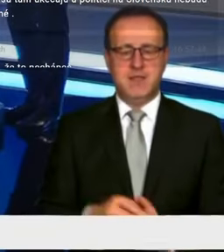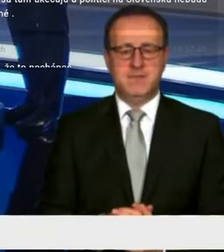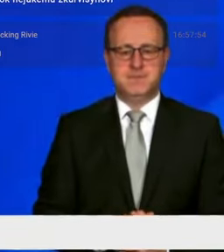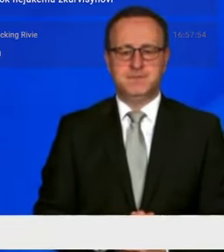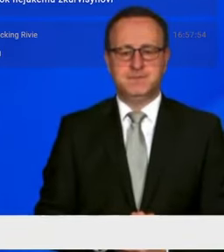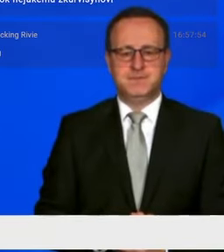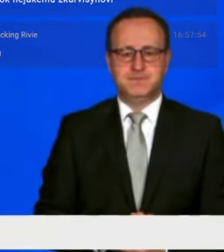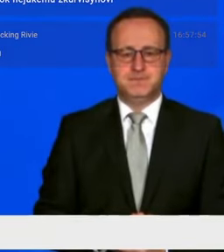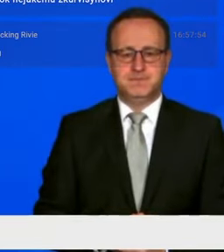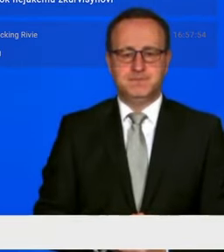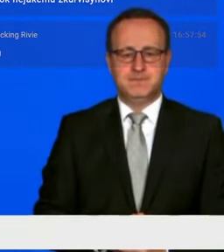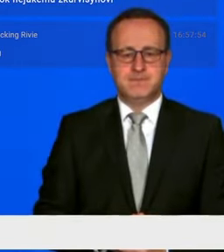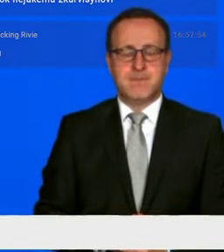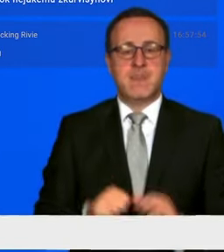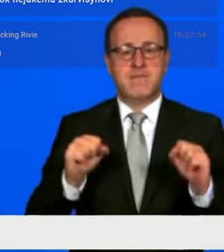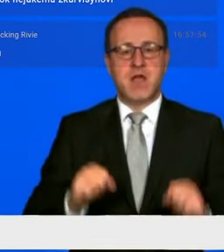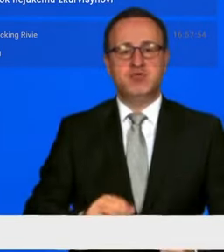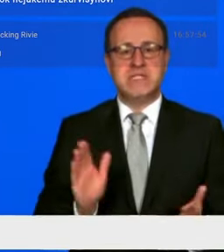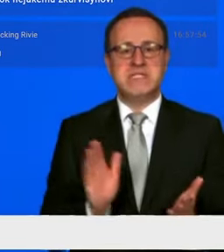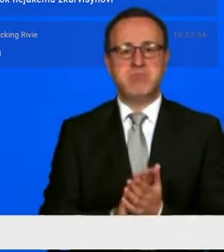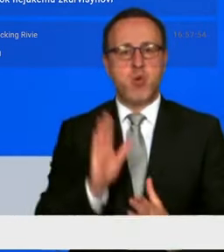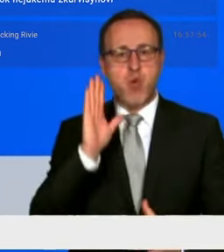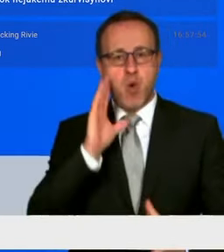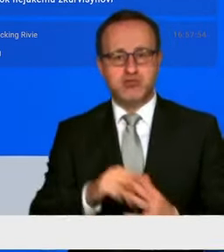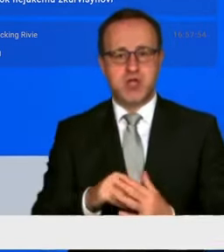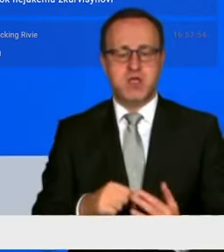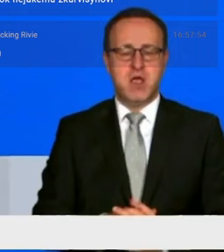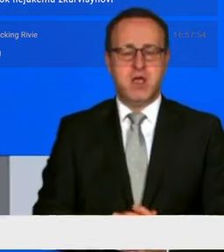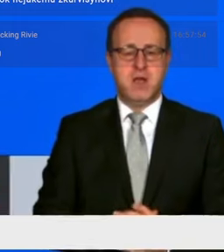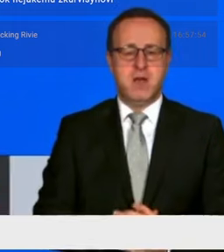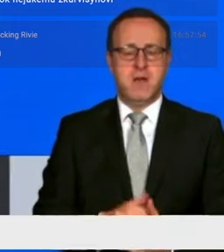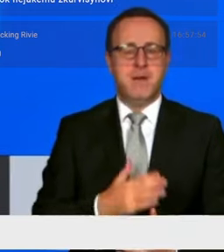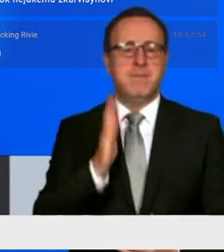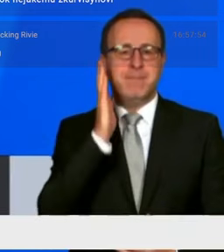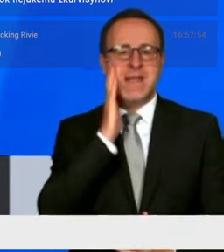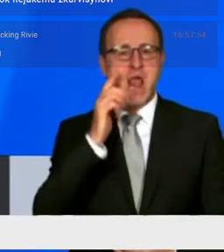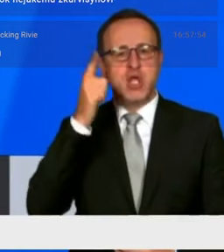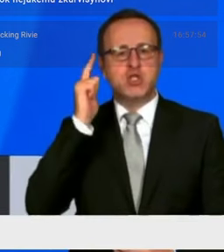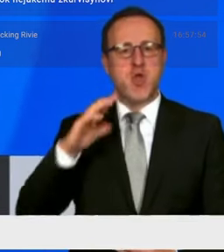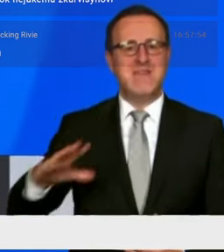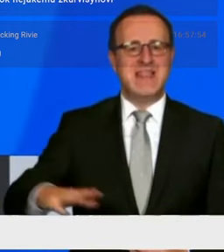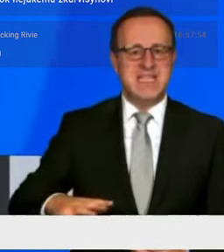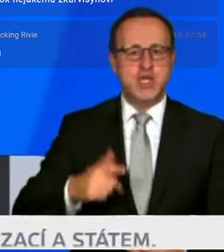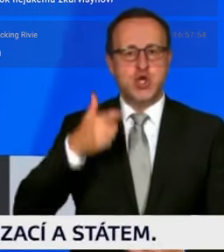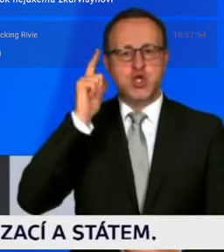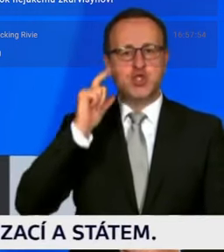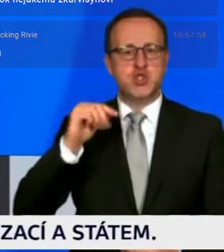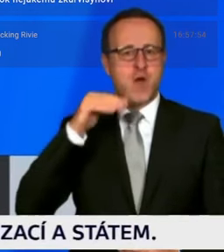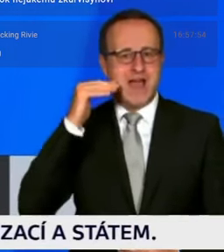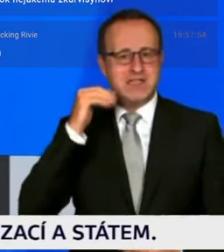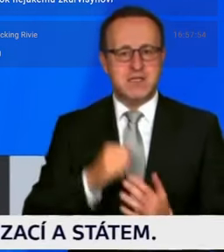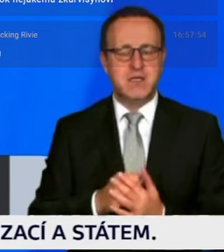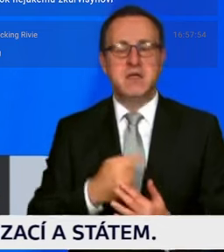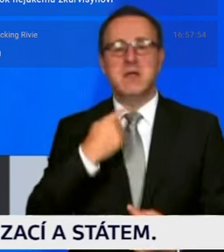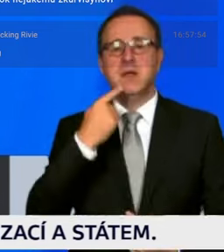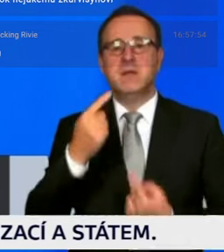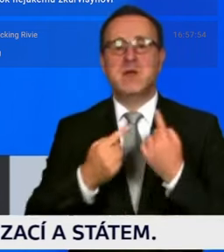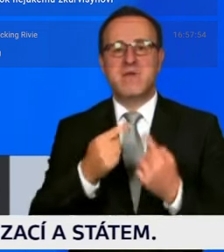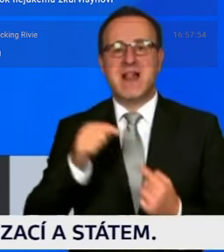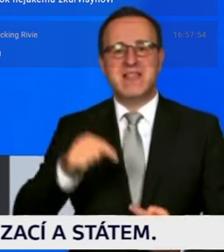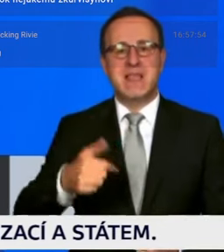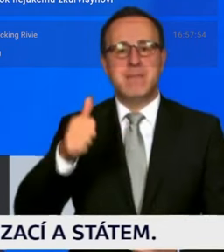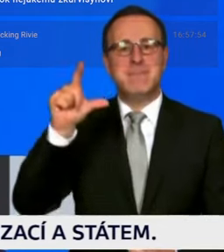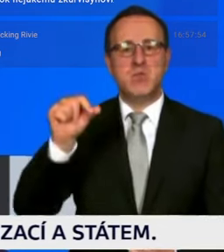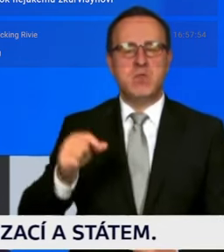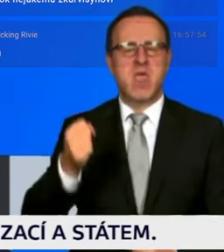Pellegrini vážení spoluobčania milé Slovenky Slováci prihováral som vám sa v tejto minúte